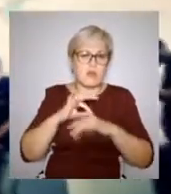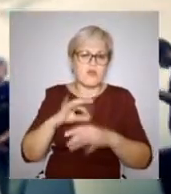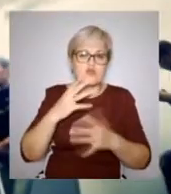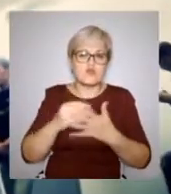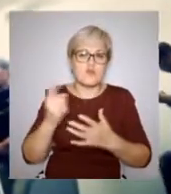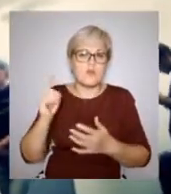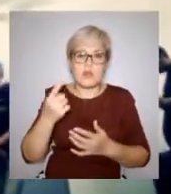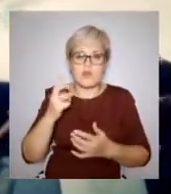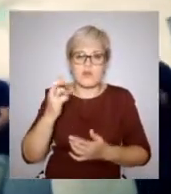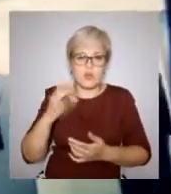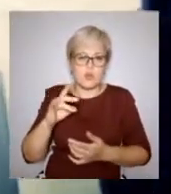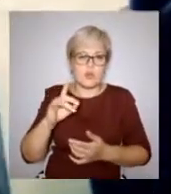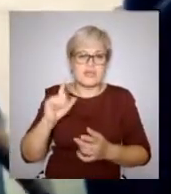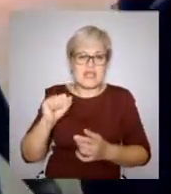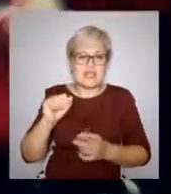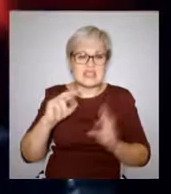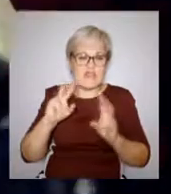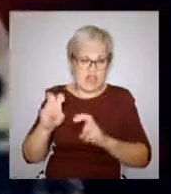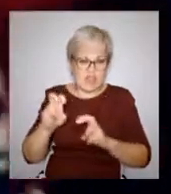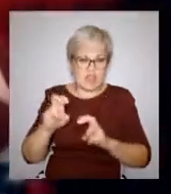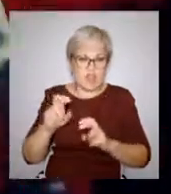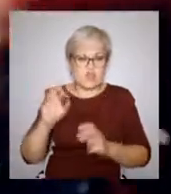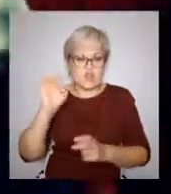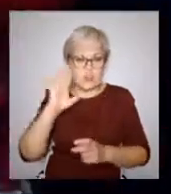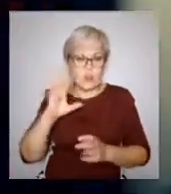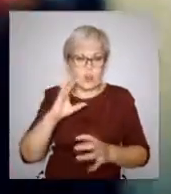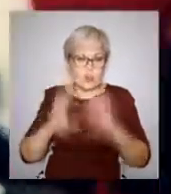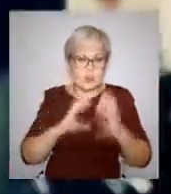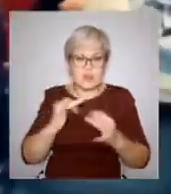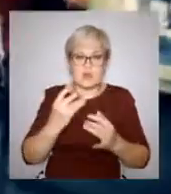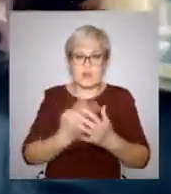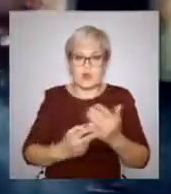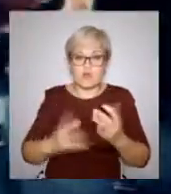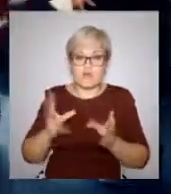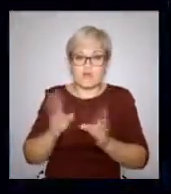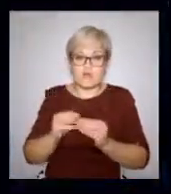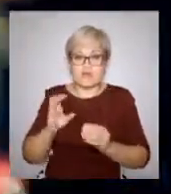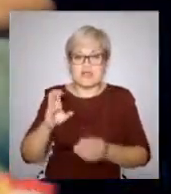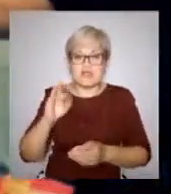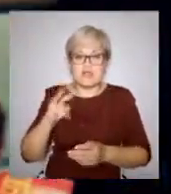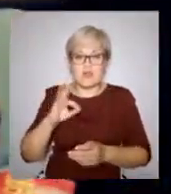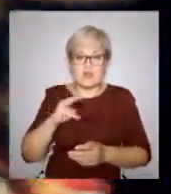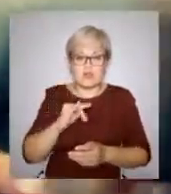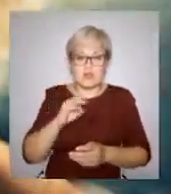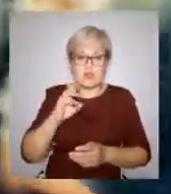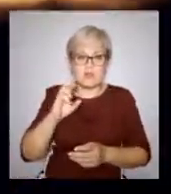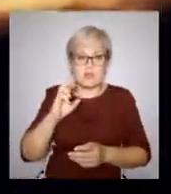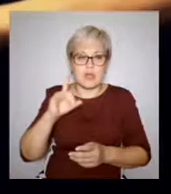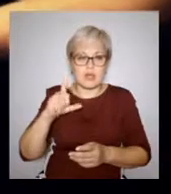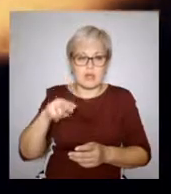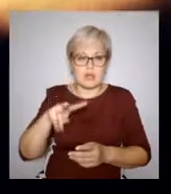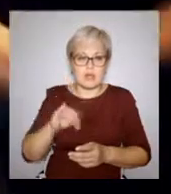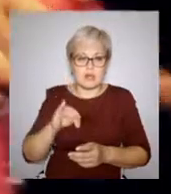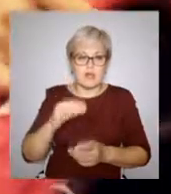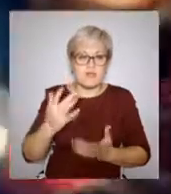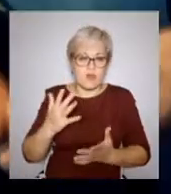когда я провёл свой первый бой захватчика номера и проявил тимоти брэдли это нашумевший бой который в итоге стал лучше будем